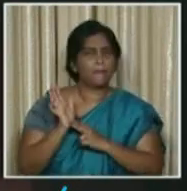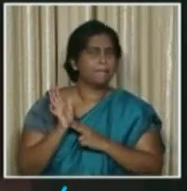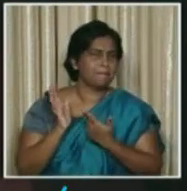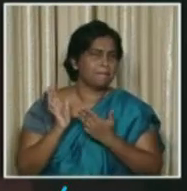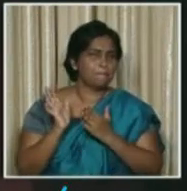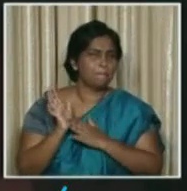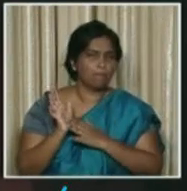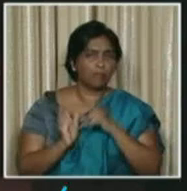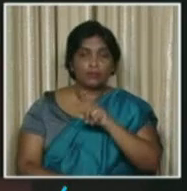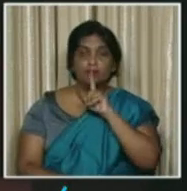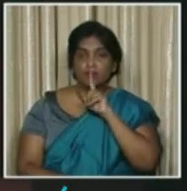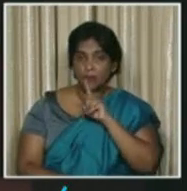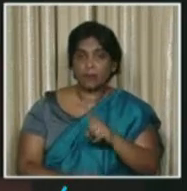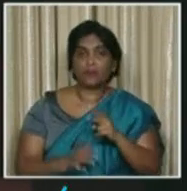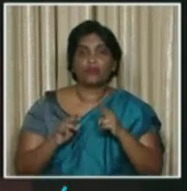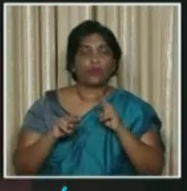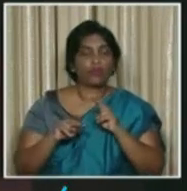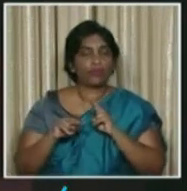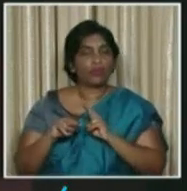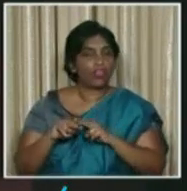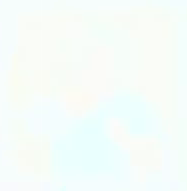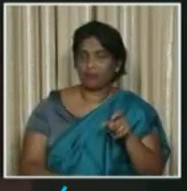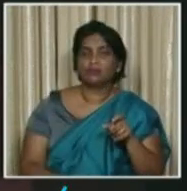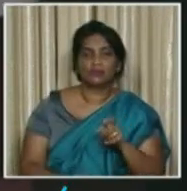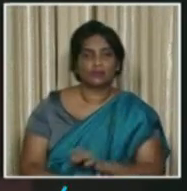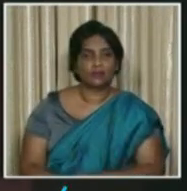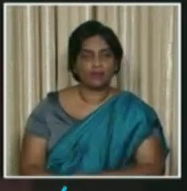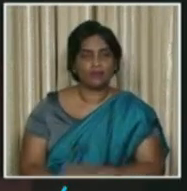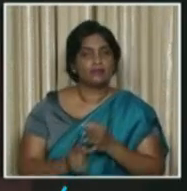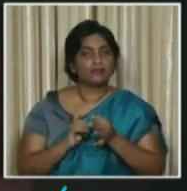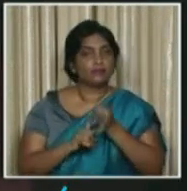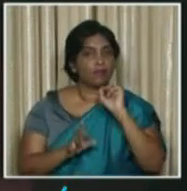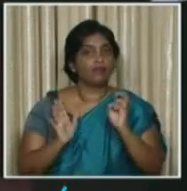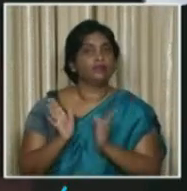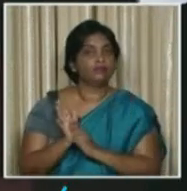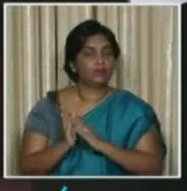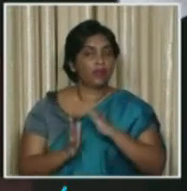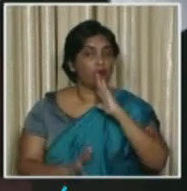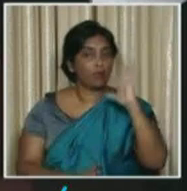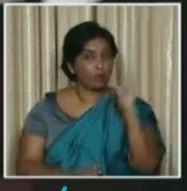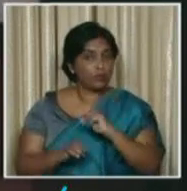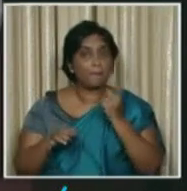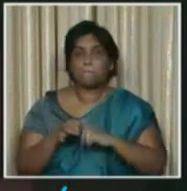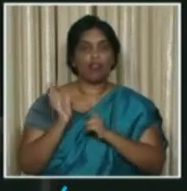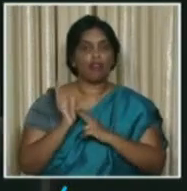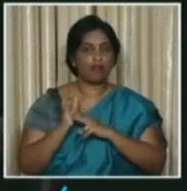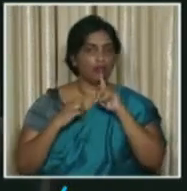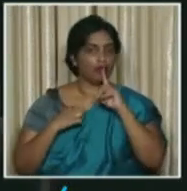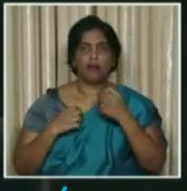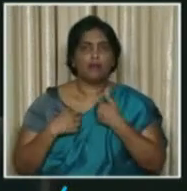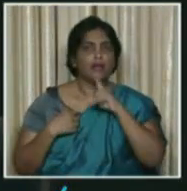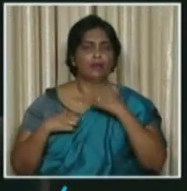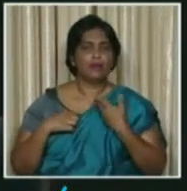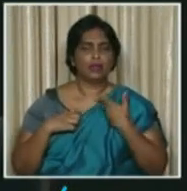කියලා. ඔබතුමා දන්නවද නෞෆර් මෞලවි කියන මහමොළකරු ඔය ජනාධිපති කොමිසමට ගෙන්නලවත් ප්‍රශ්න කරලවත් නැහැ කියලා මම